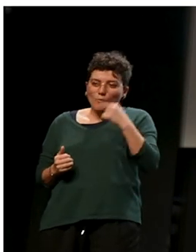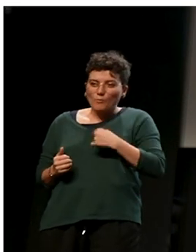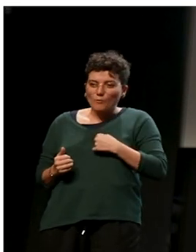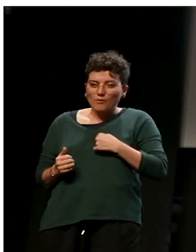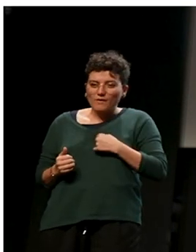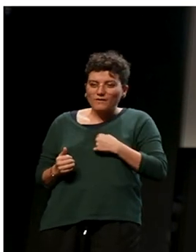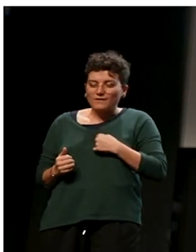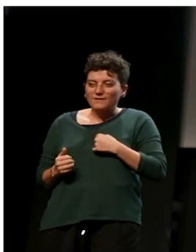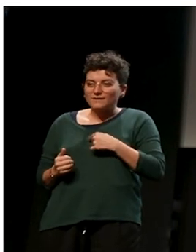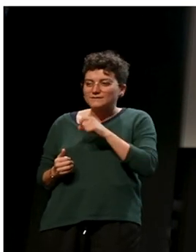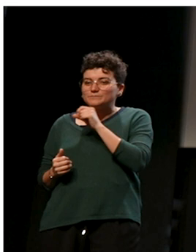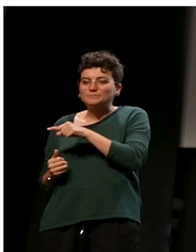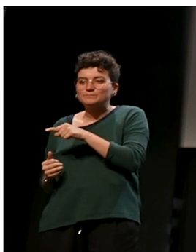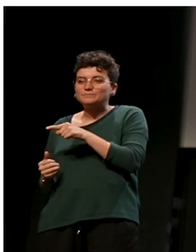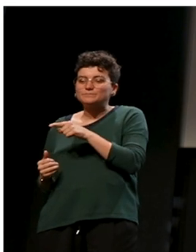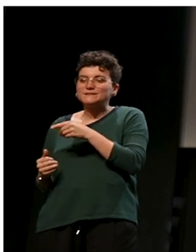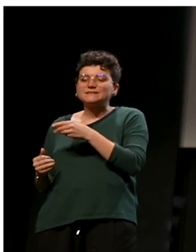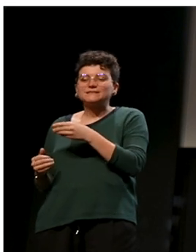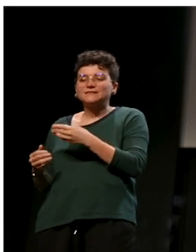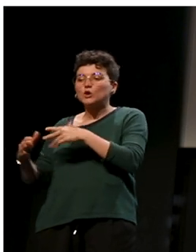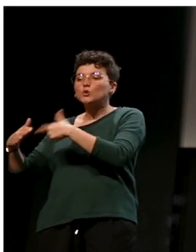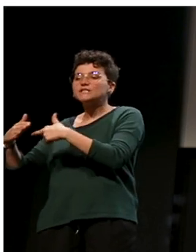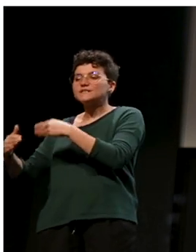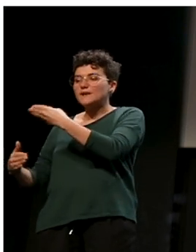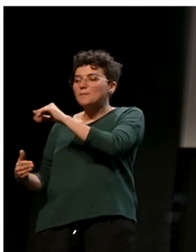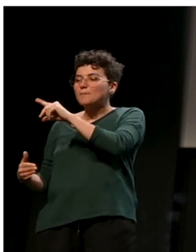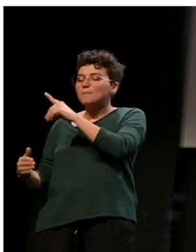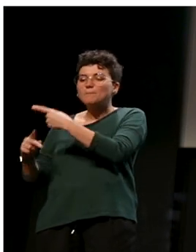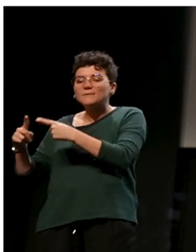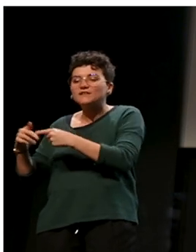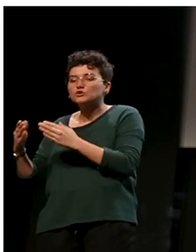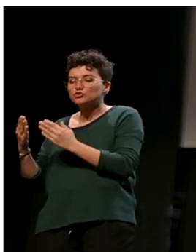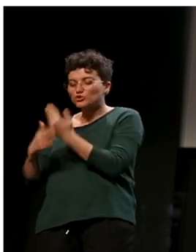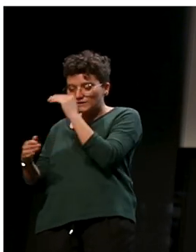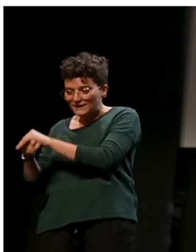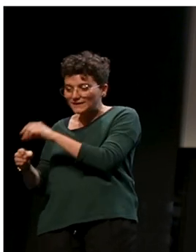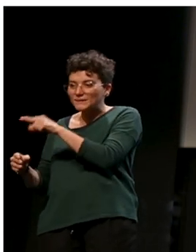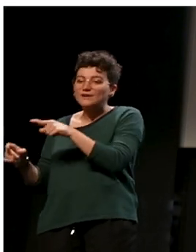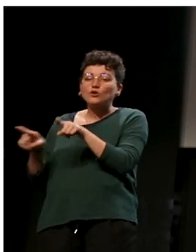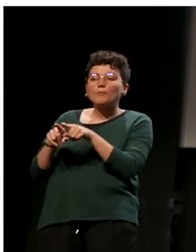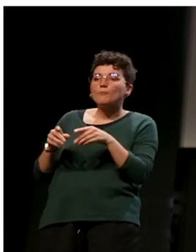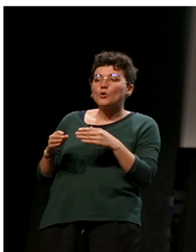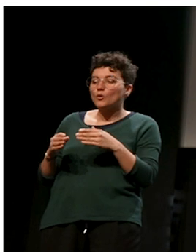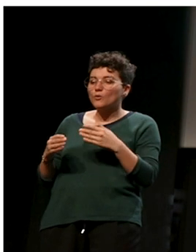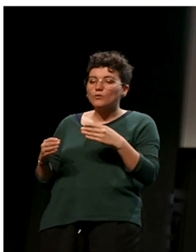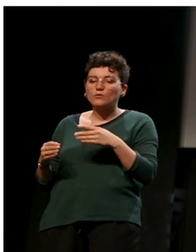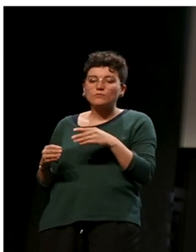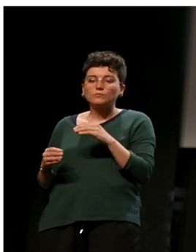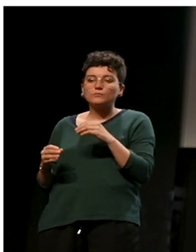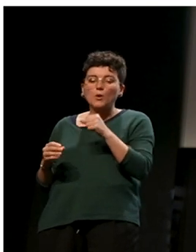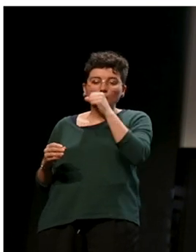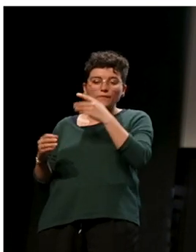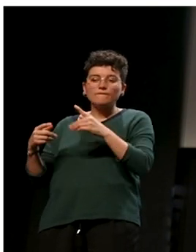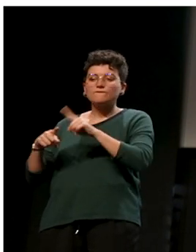porno de l'image, en fait, Midjourney. C'est-à-dire que aujourd'hui, un adolescent, il a besoin de s'exciter un petit peu. Il va aller sur YouPorn, c'est très